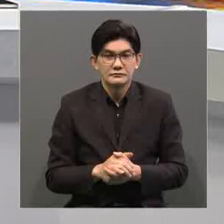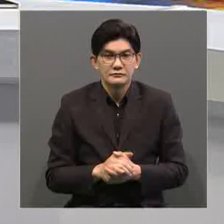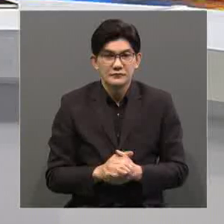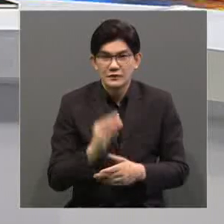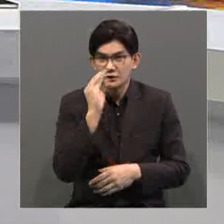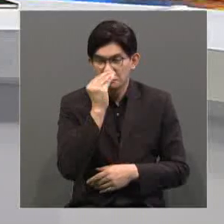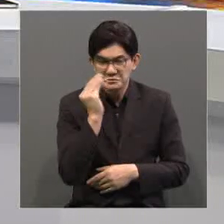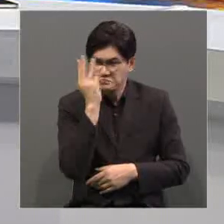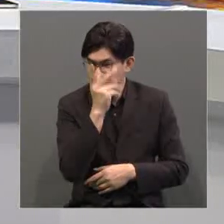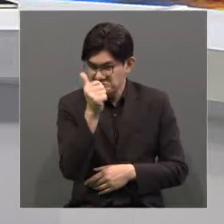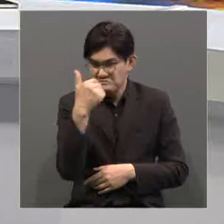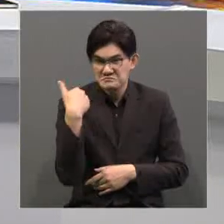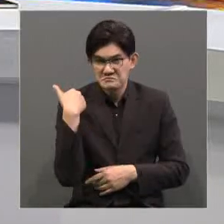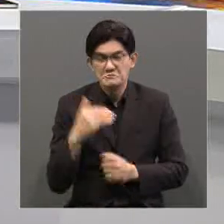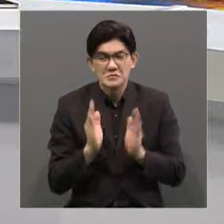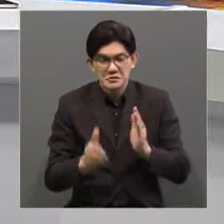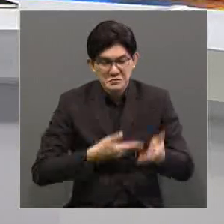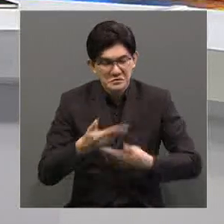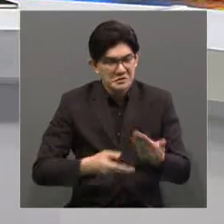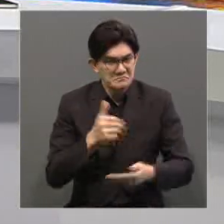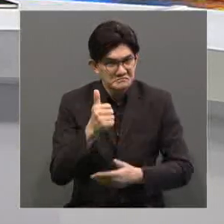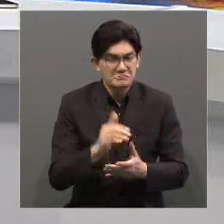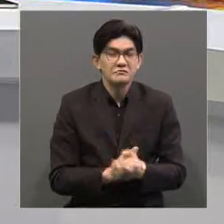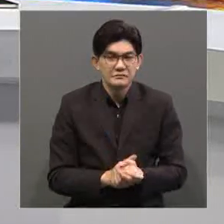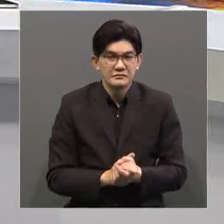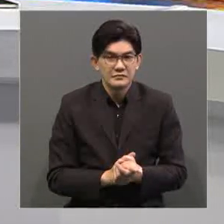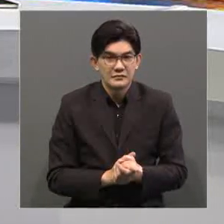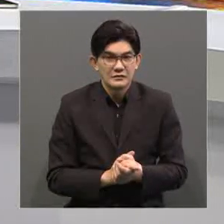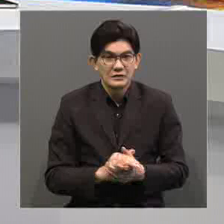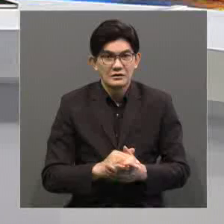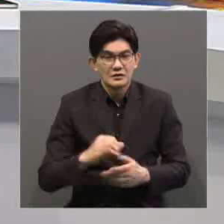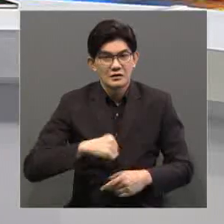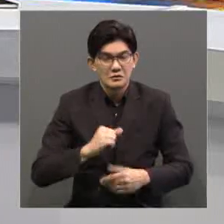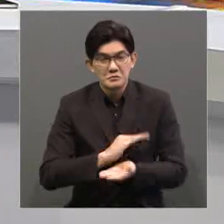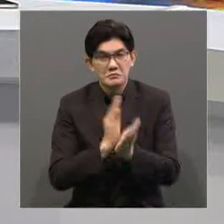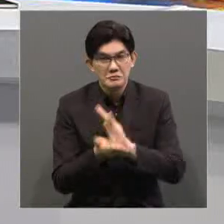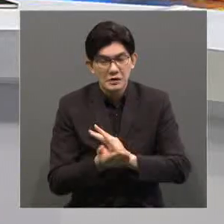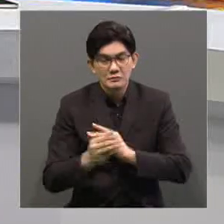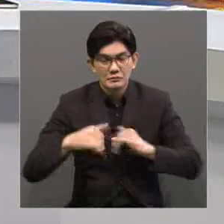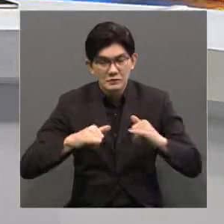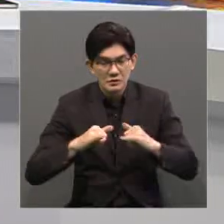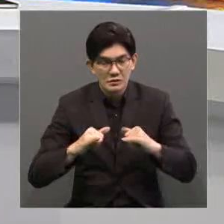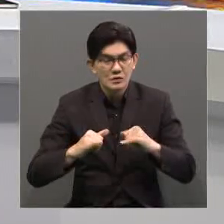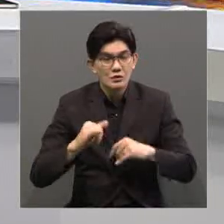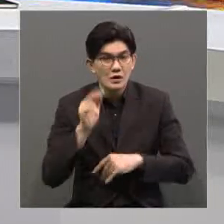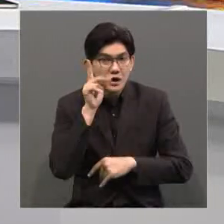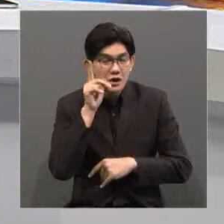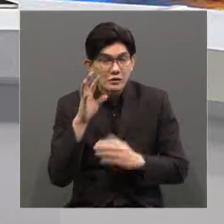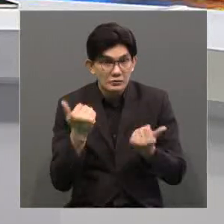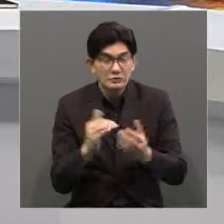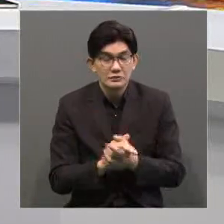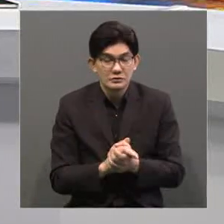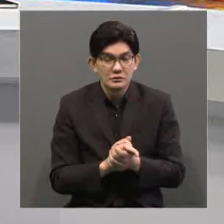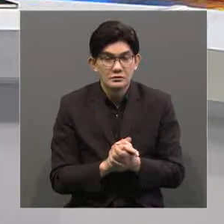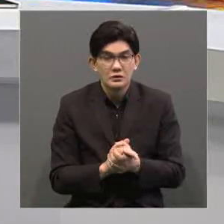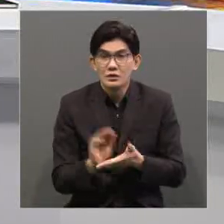ดอกไม้ร้านนี้แซ่บน่าดูด ู จากแม่ค้าก็รู้แล้วนะครับ อ้าวมาเปลี่ยนอารมณ์ไปดูเรื่องของเยาวชนกันบ้างนะครับในช่วงมุมข่าวเยาวชนวันนี้จะพาคุณผู้ชมไป